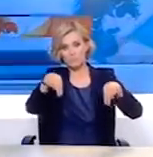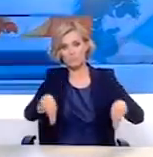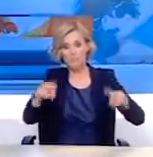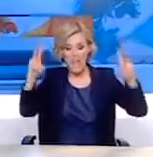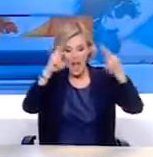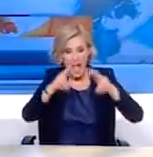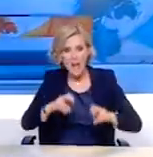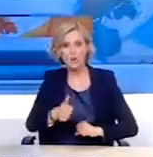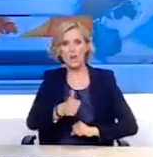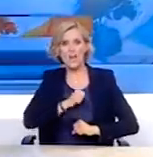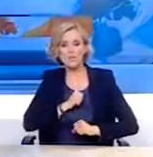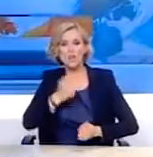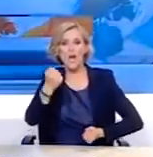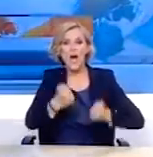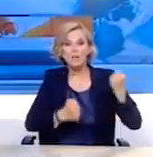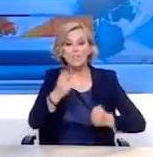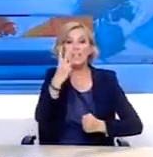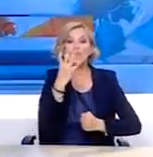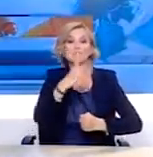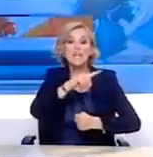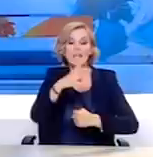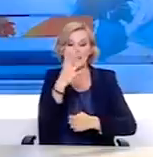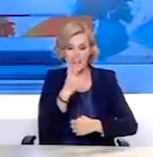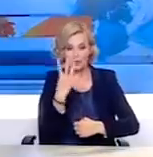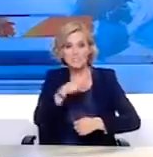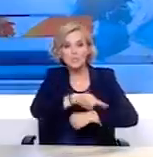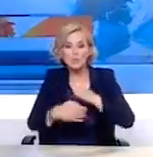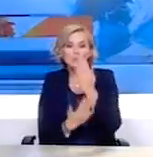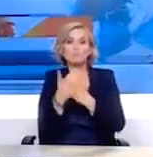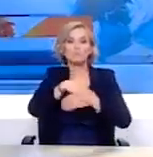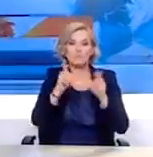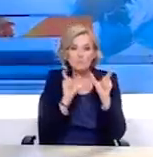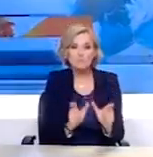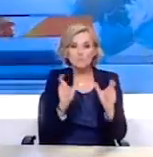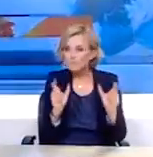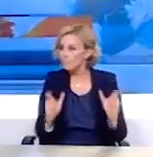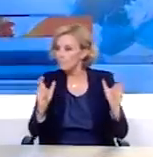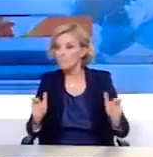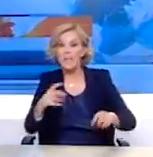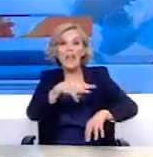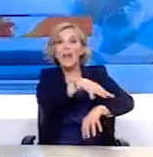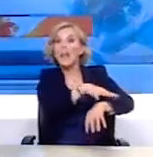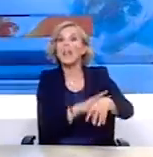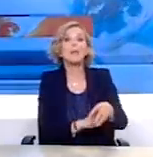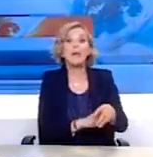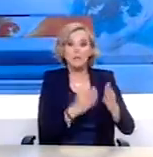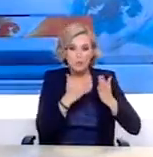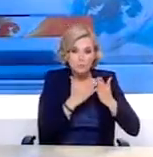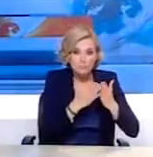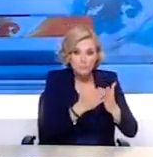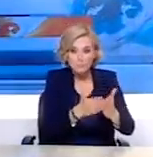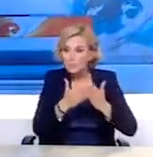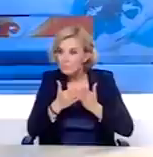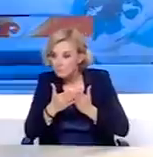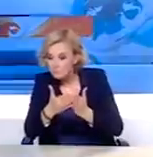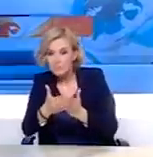οχημάτων αλλά και κάθε οχήματος σε 24ωρη βάση. Αντίστοιχα, το λιμενικό σώμα έχει πάρει ήδη εντολή και προχωρά σε αντίστοιχους